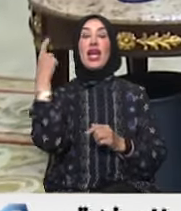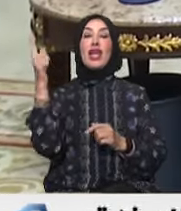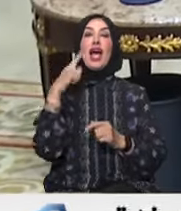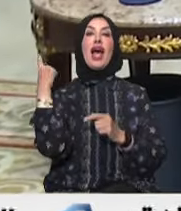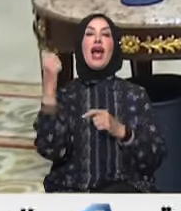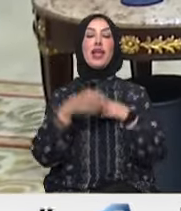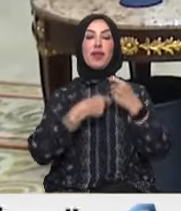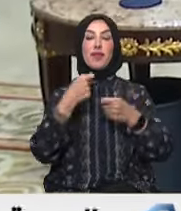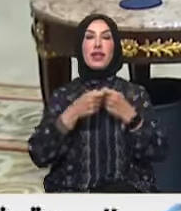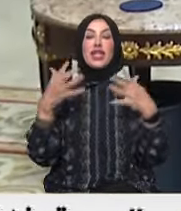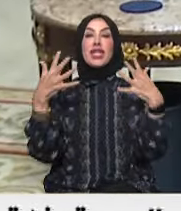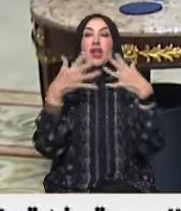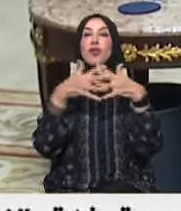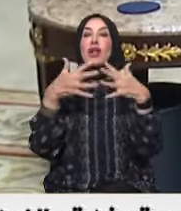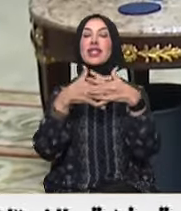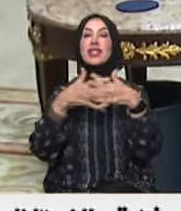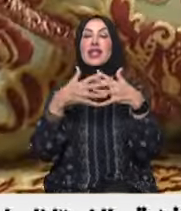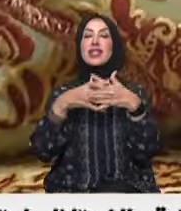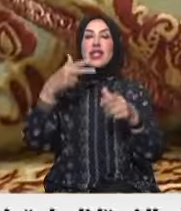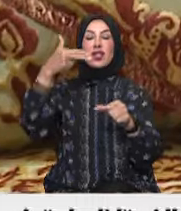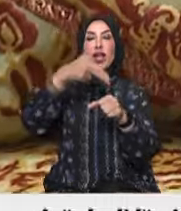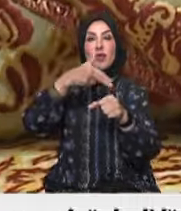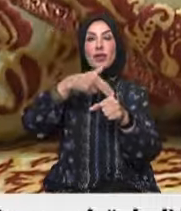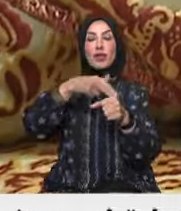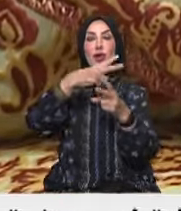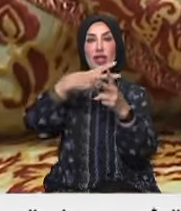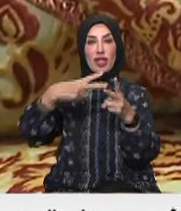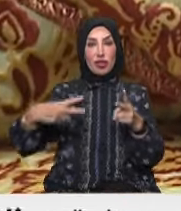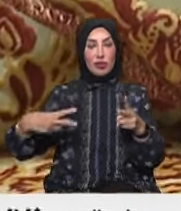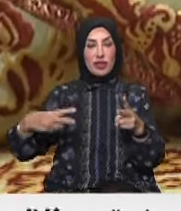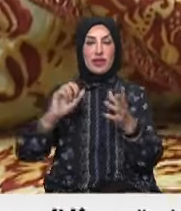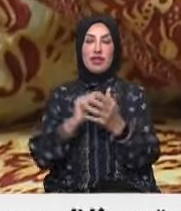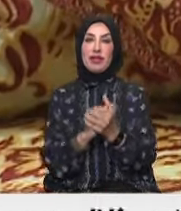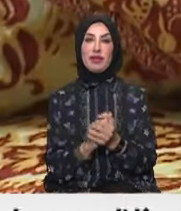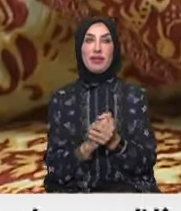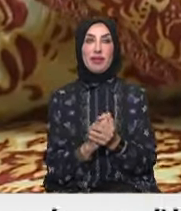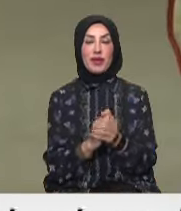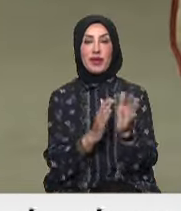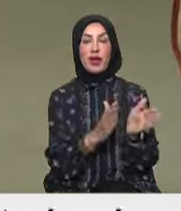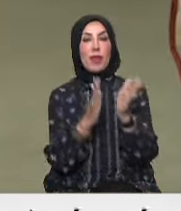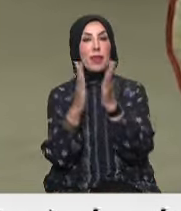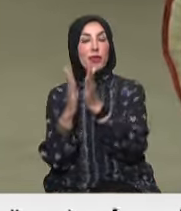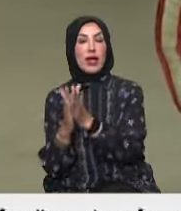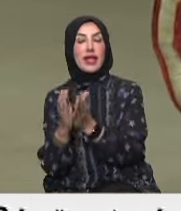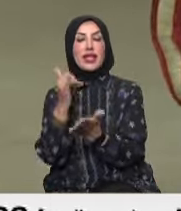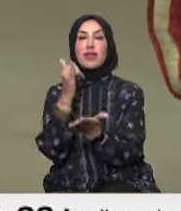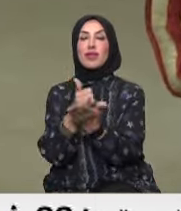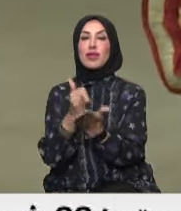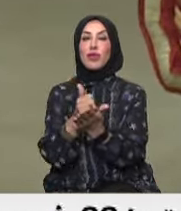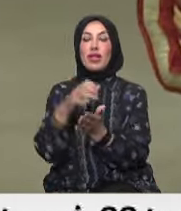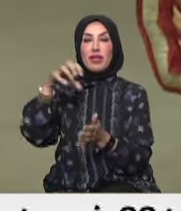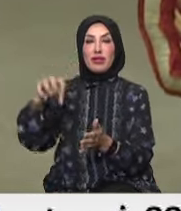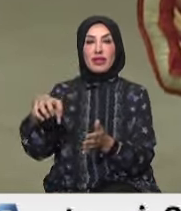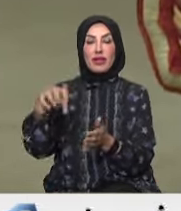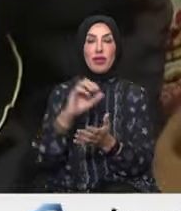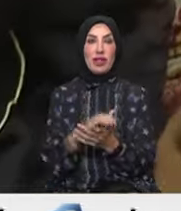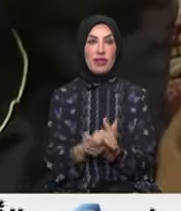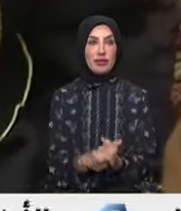البترول الكويتية الشيخ خالد أحمد فيصل المالك الصباح وكبار المسؤولين بالدولة.